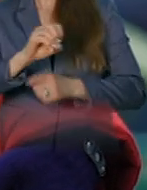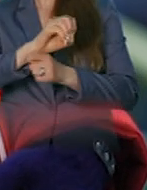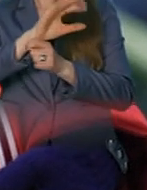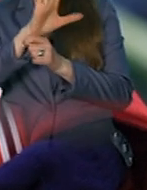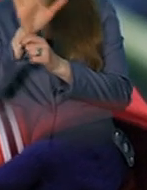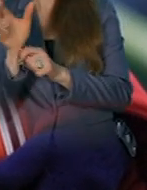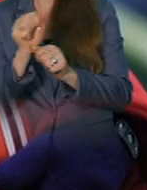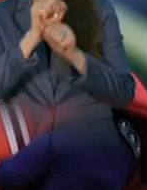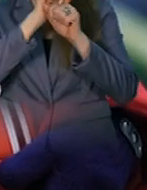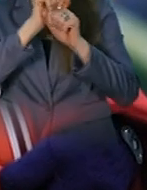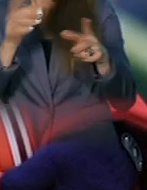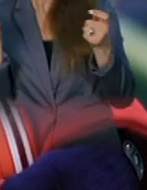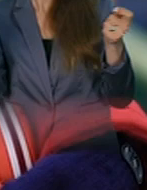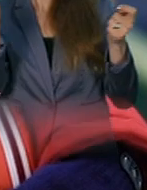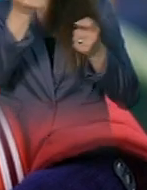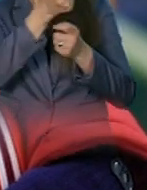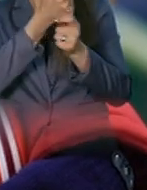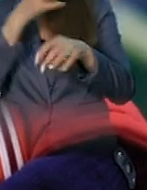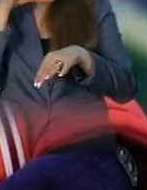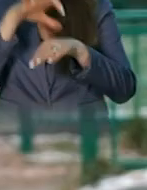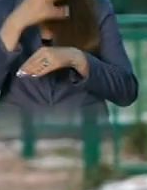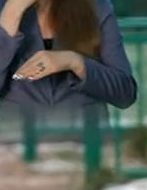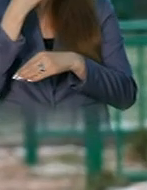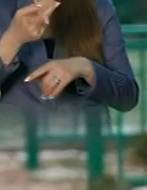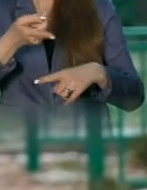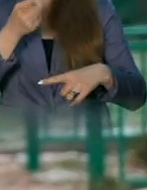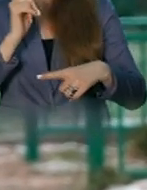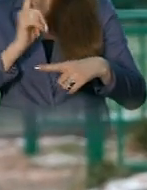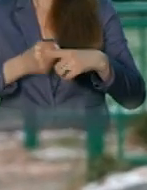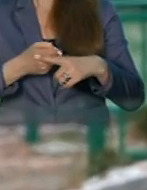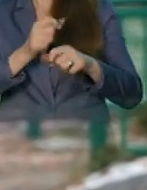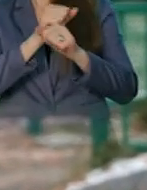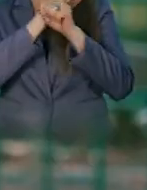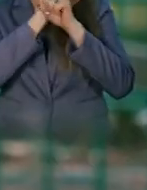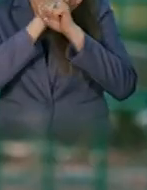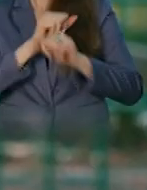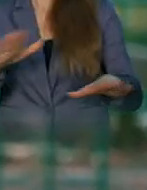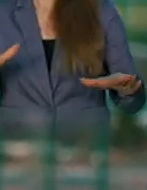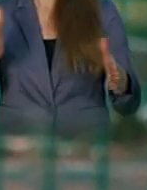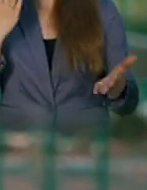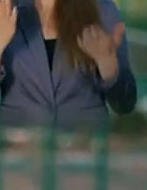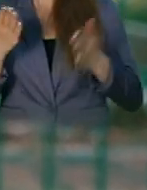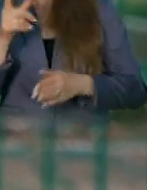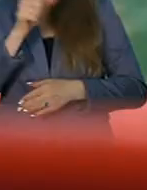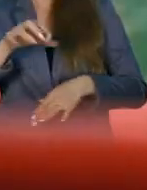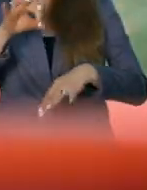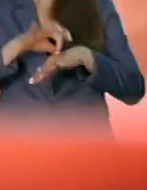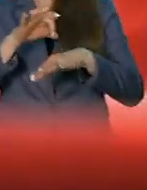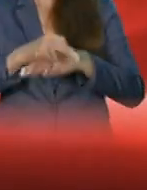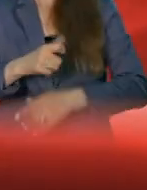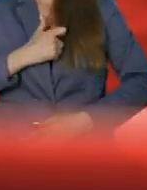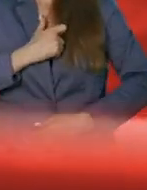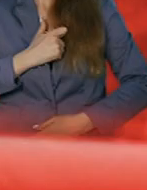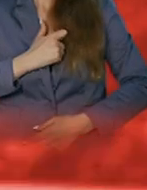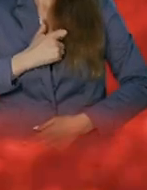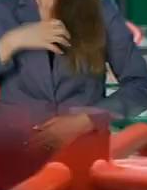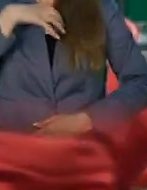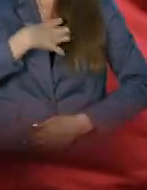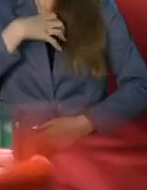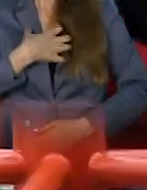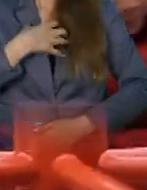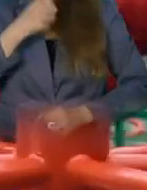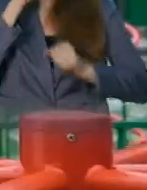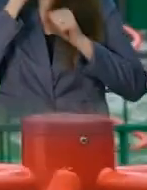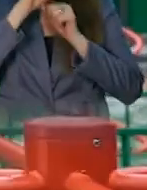коронавирус жайында білесің бе? Ол өте кішкентай вирус. Оны көзбен көру мүмкін емес. Ол дертке шалдыққан адамдар түшкіргенде, жөтелгенде